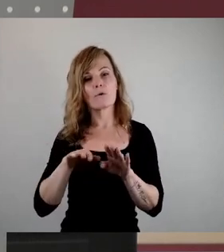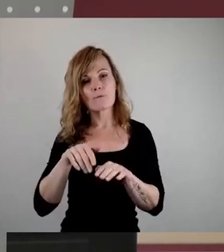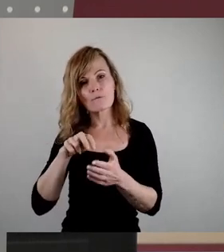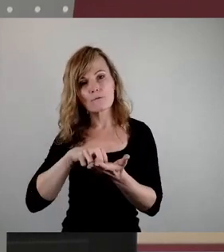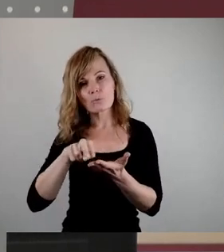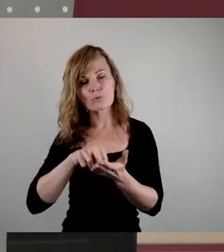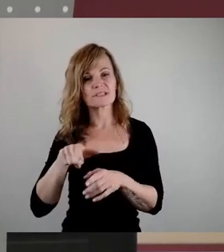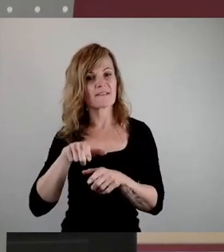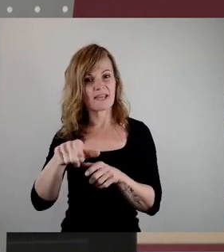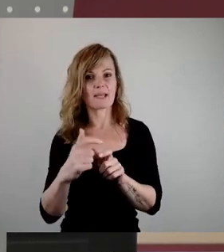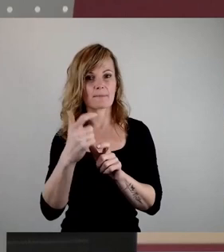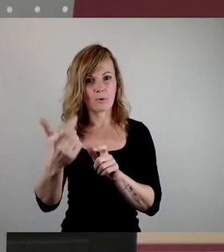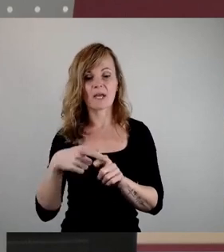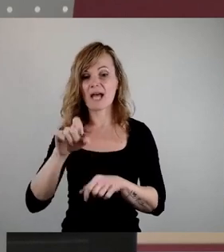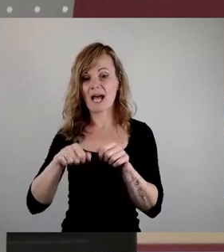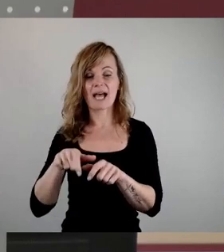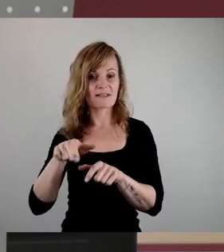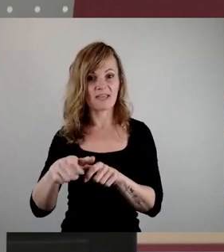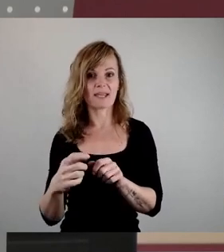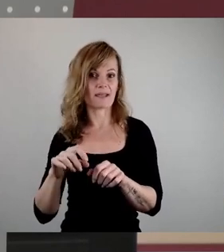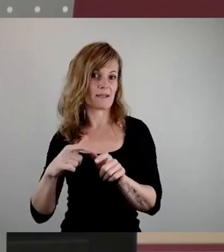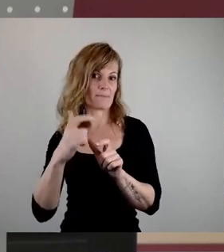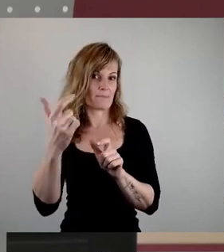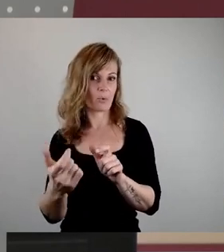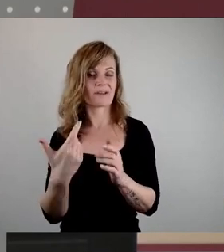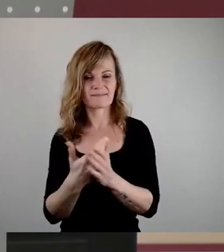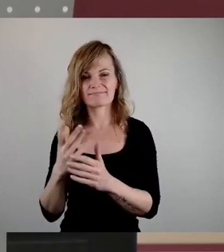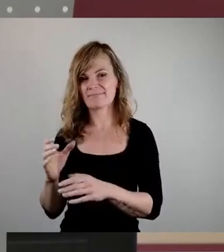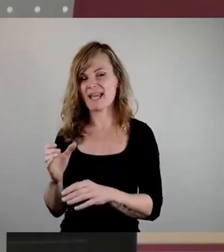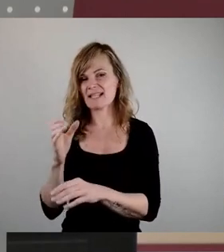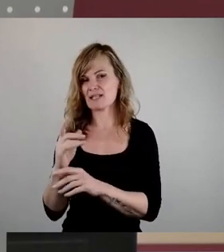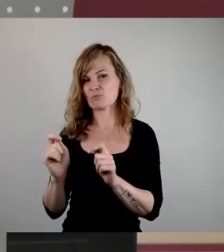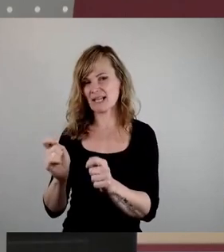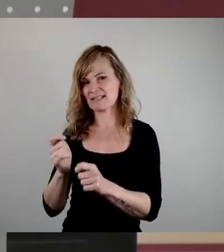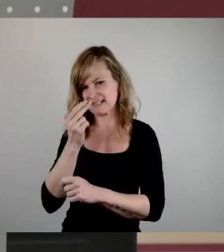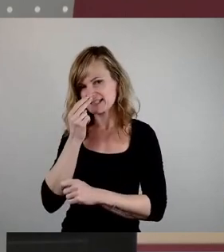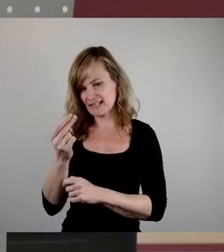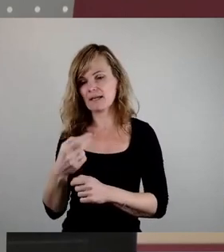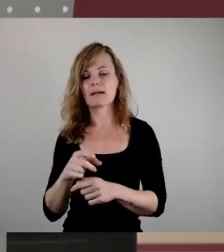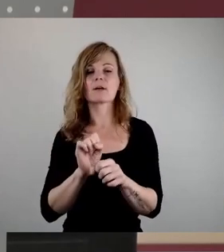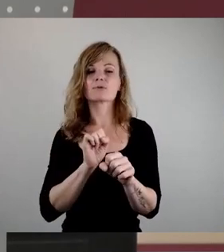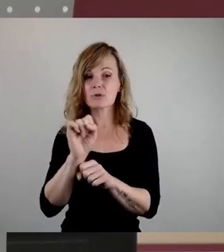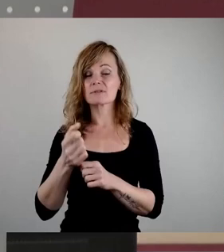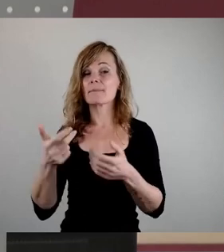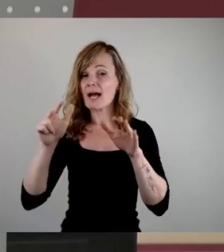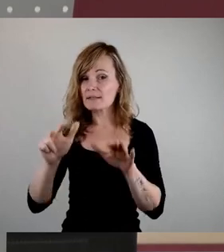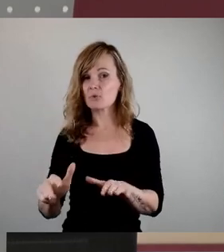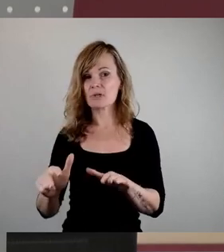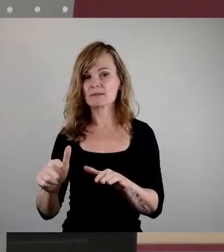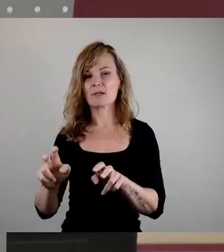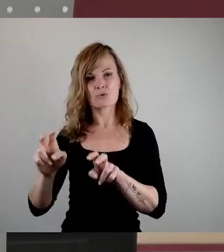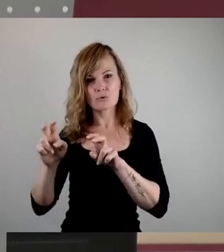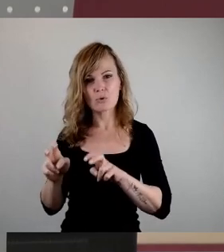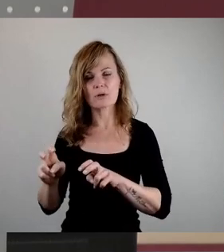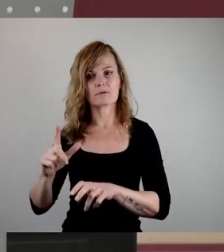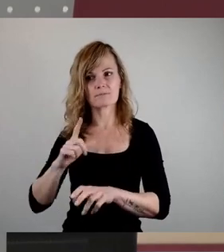grünen Ersetzungsantrag deutlich. Wir haben aber allerdings trotz 8-monatigem Aufschub und auch durchaus einer